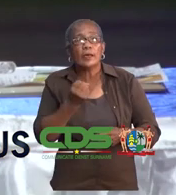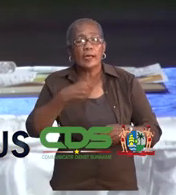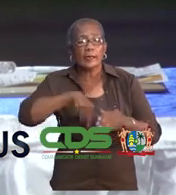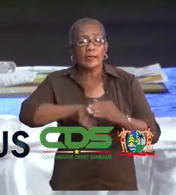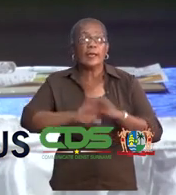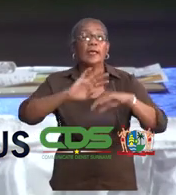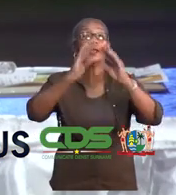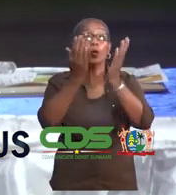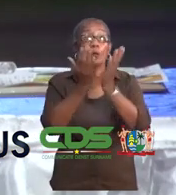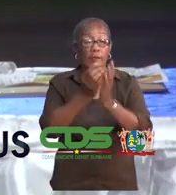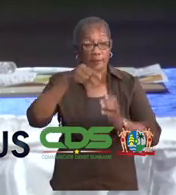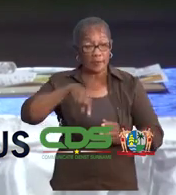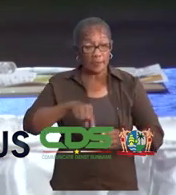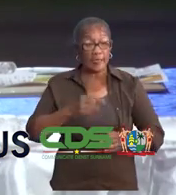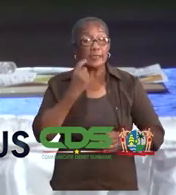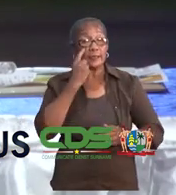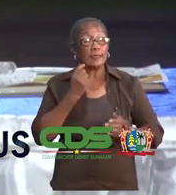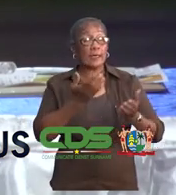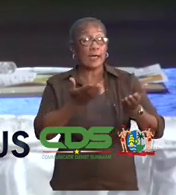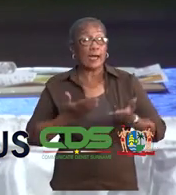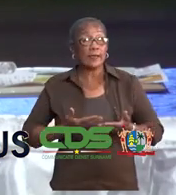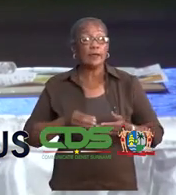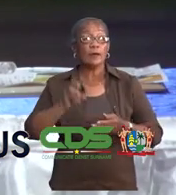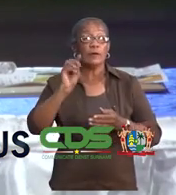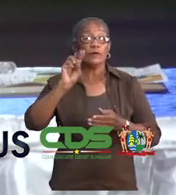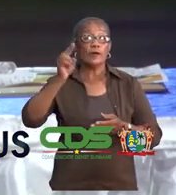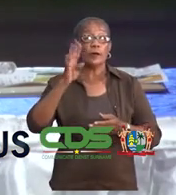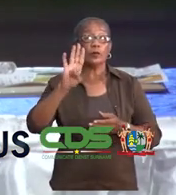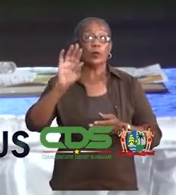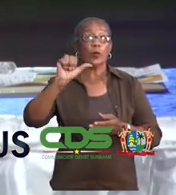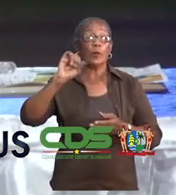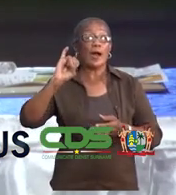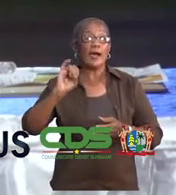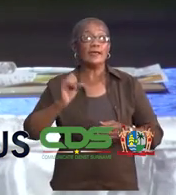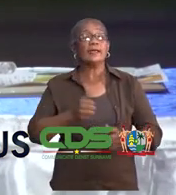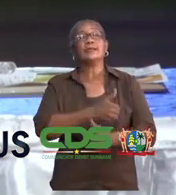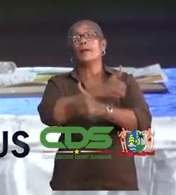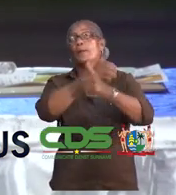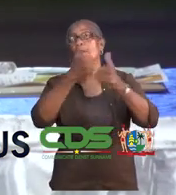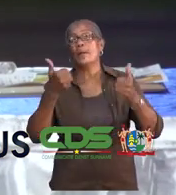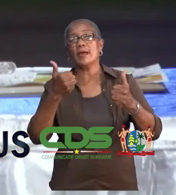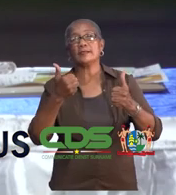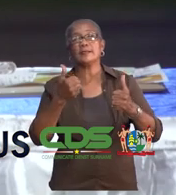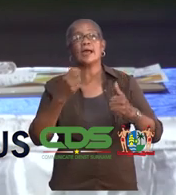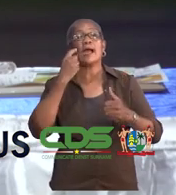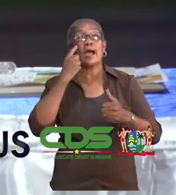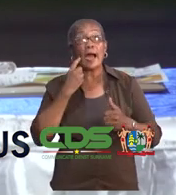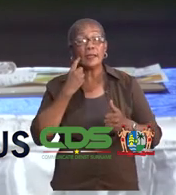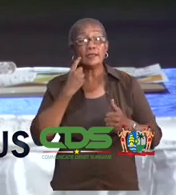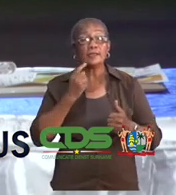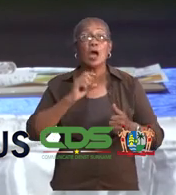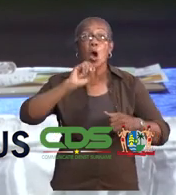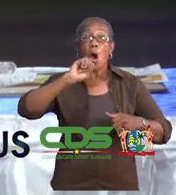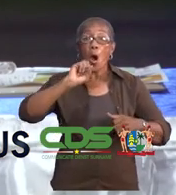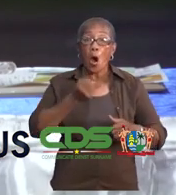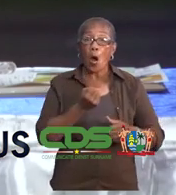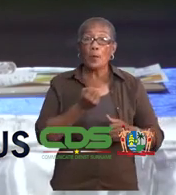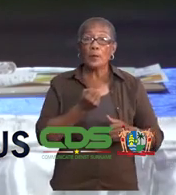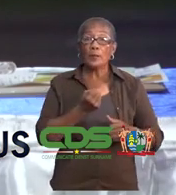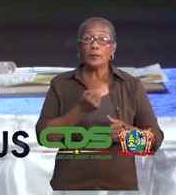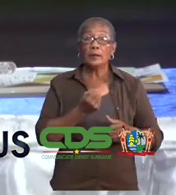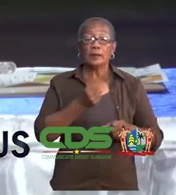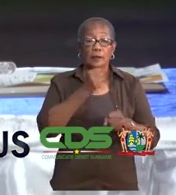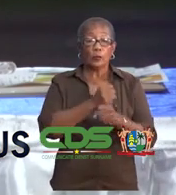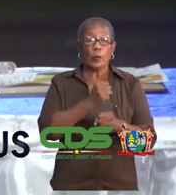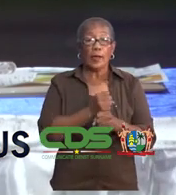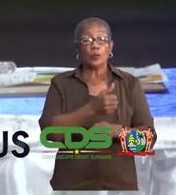Nou, deze gelegenheid van Dubai 2020 is de beste gelegenheid die er is om dat stukje werk te